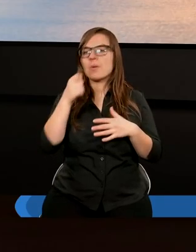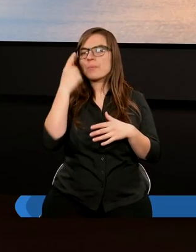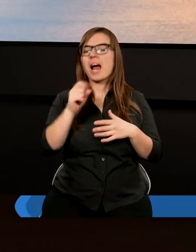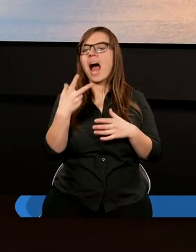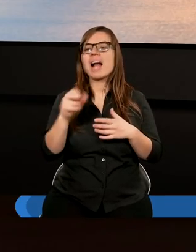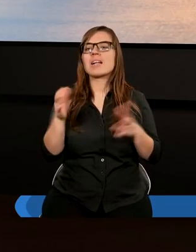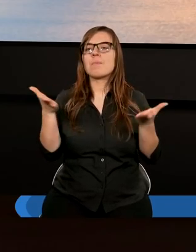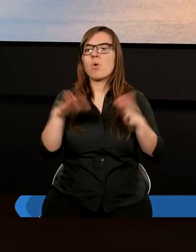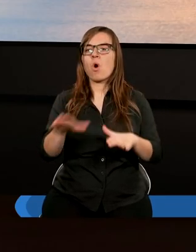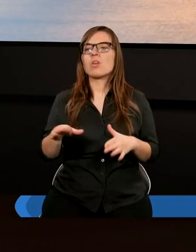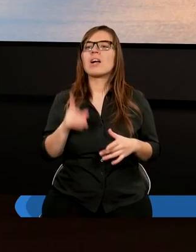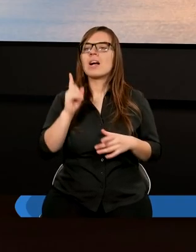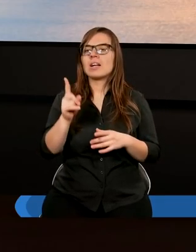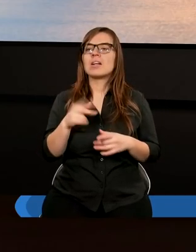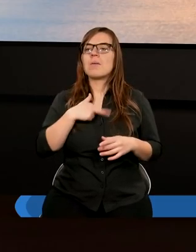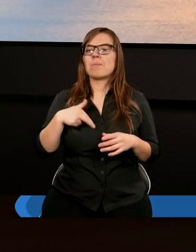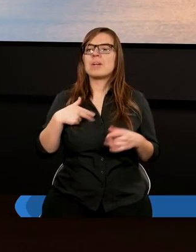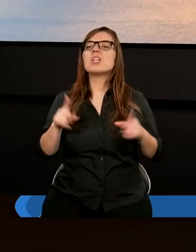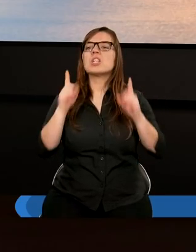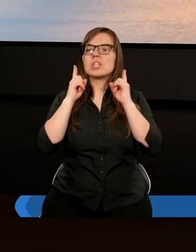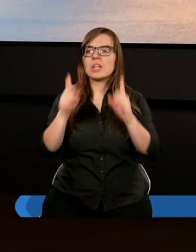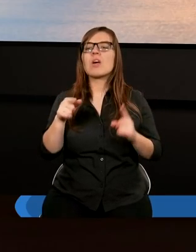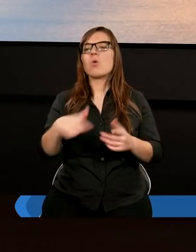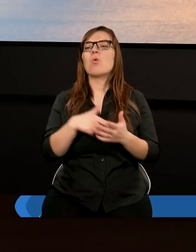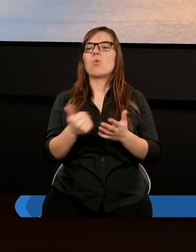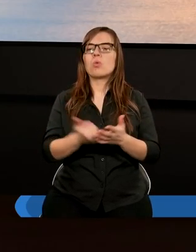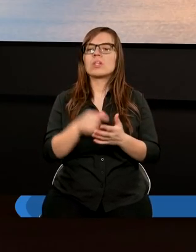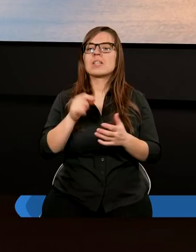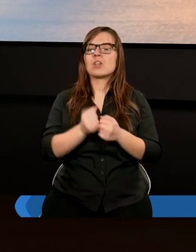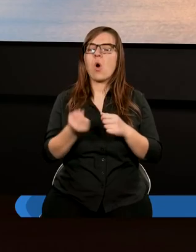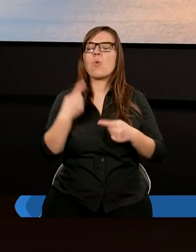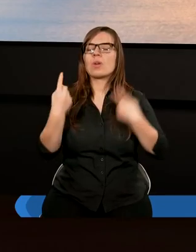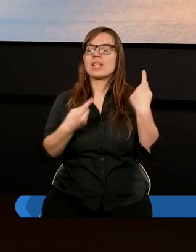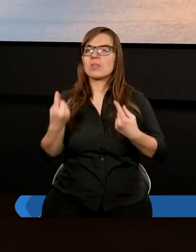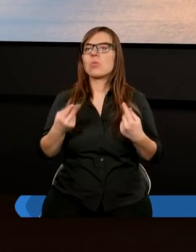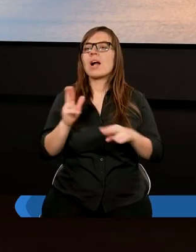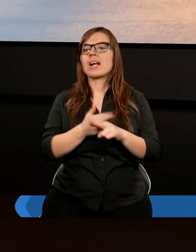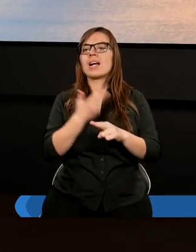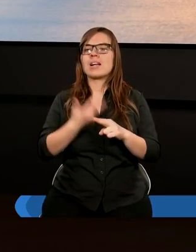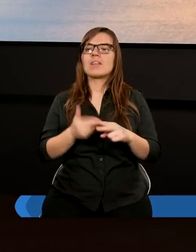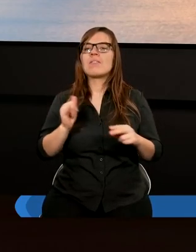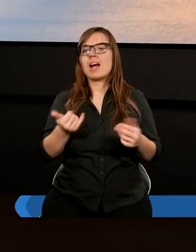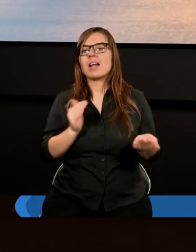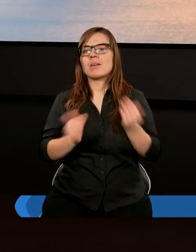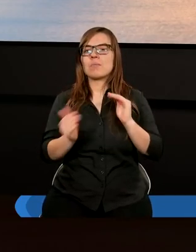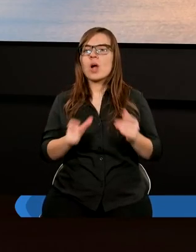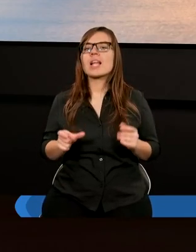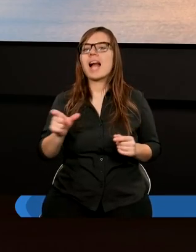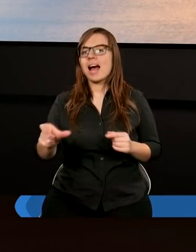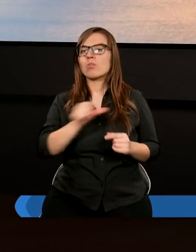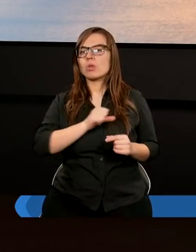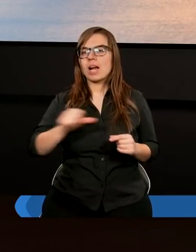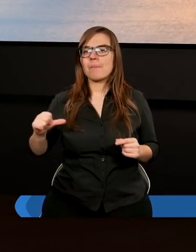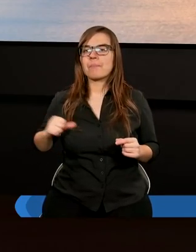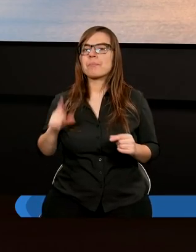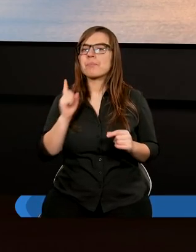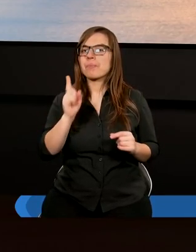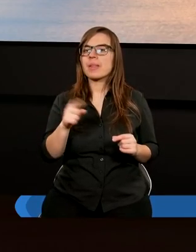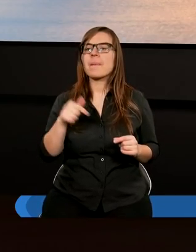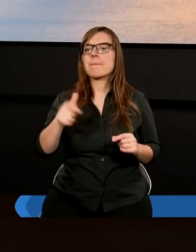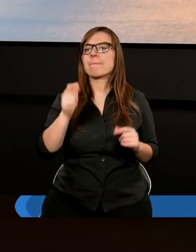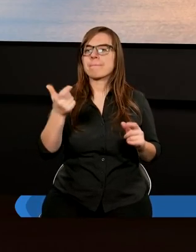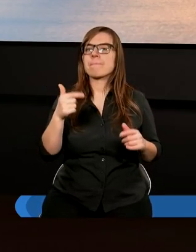być. I my rzeczywiście już uzgodniliśmy, że są sytuacje, kiedy w jakiś sposób zadłużamy się, ale często